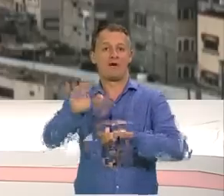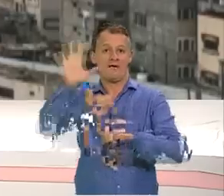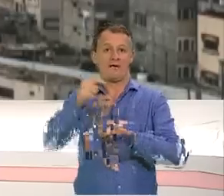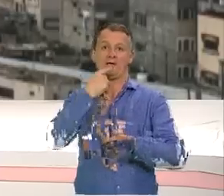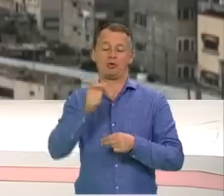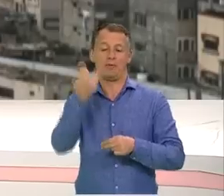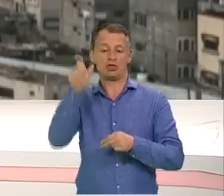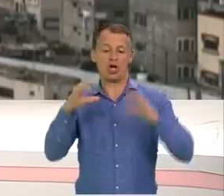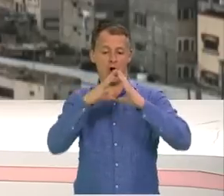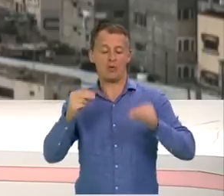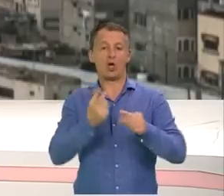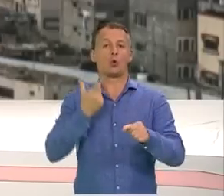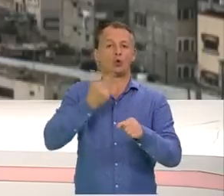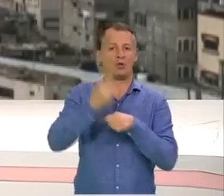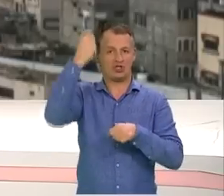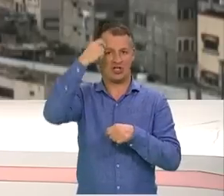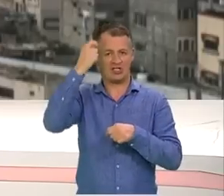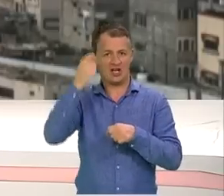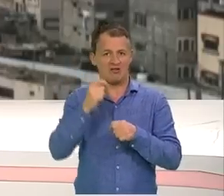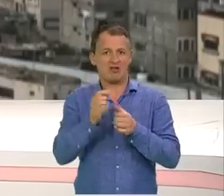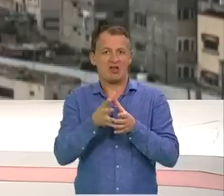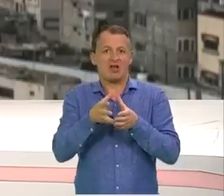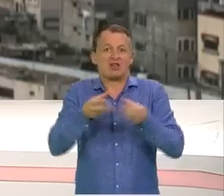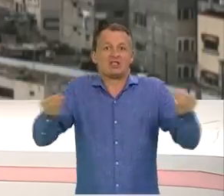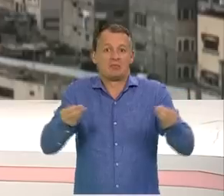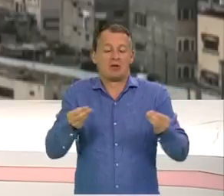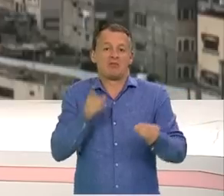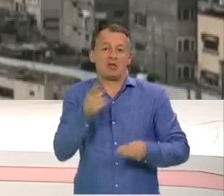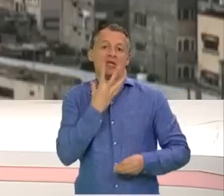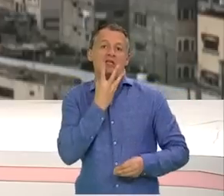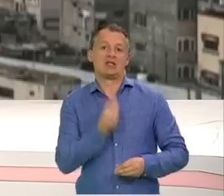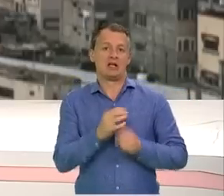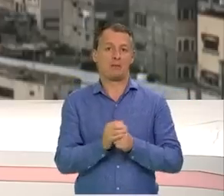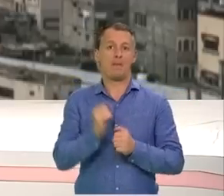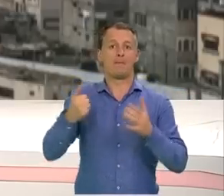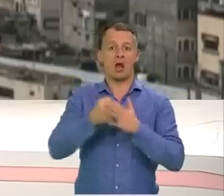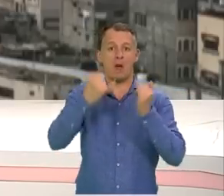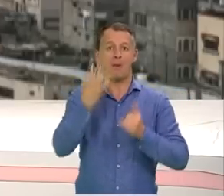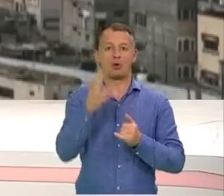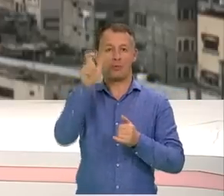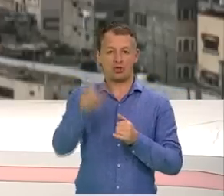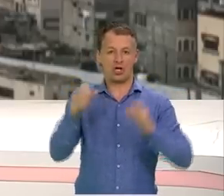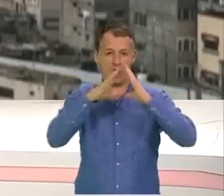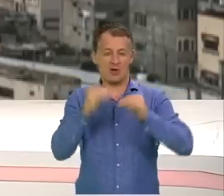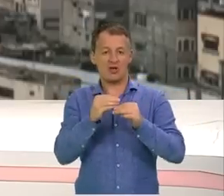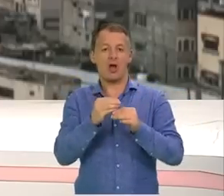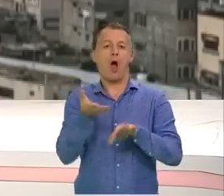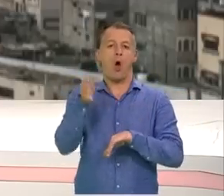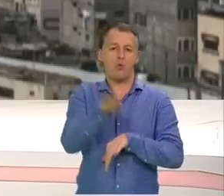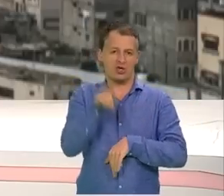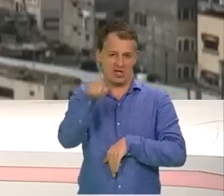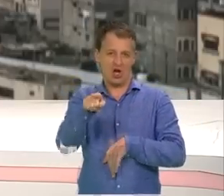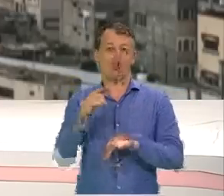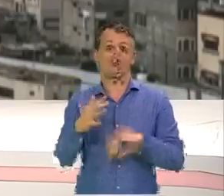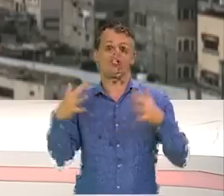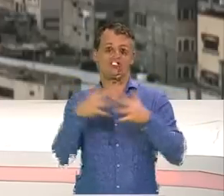dublă cetățenie este declarat dispărut în Israel. Până acum, 4 români cu dublă cetățenie și-au pierdut viața în război. Vă avertizăm, urmează